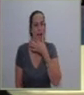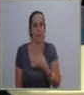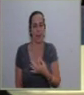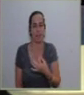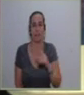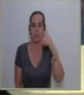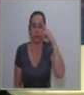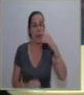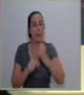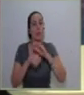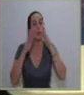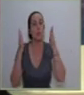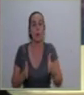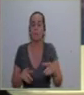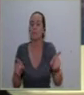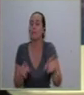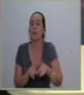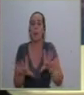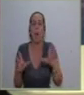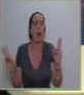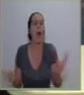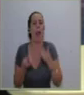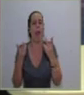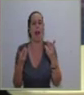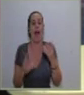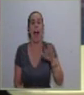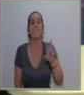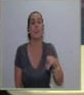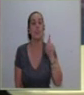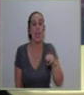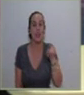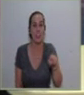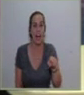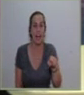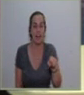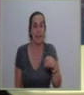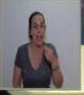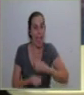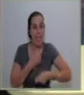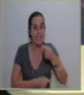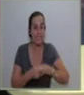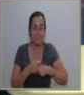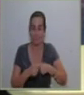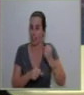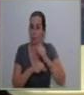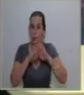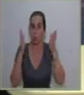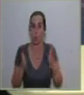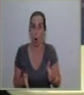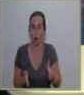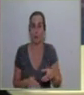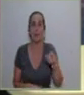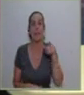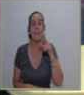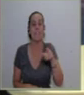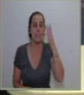כן. שיודעת לבנות סוכות כאילו זה לילוס מסטיק. קלות. אפילו יש לה עסק. לבניית סוכות,